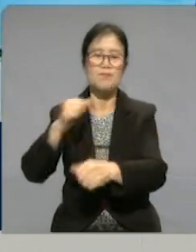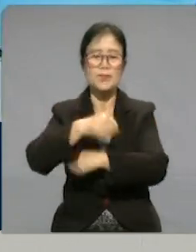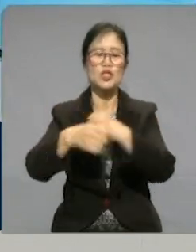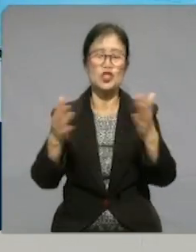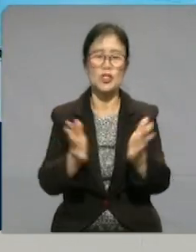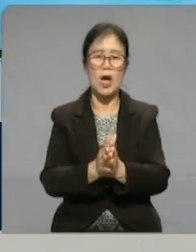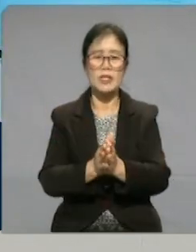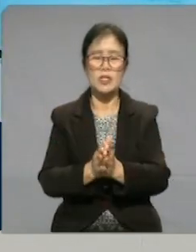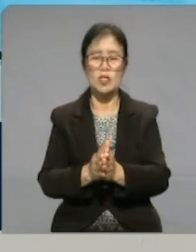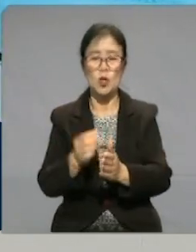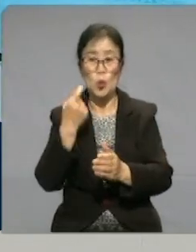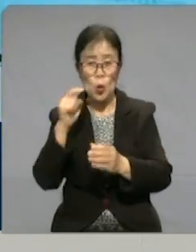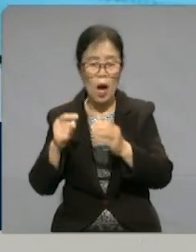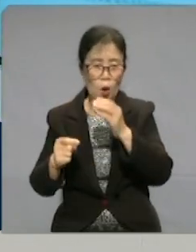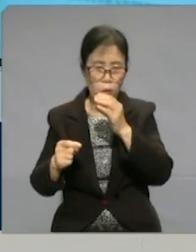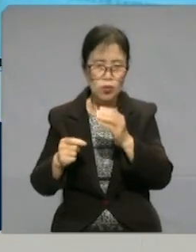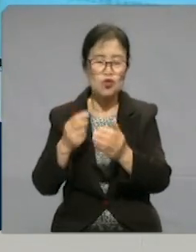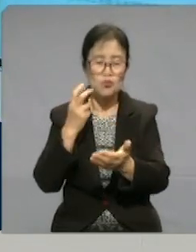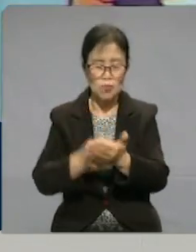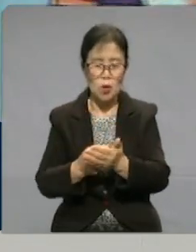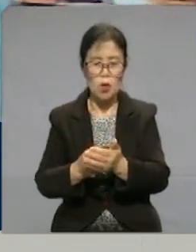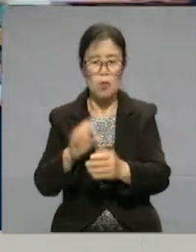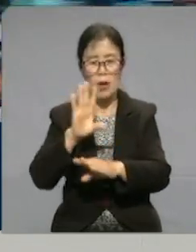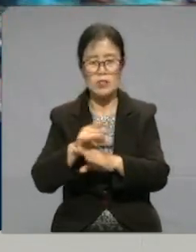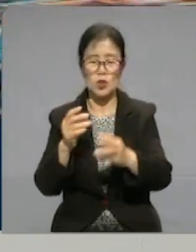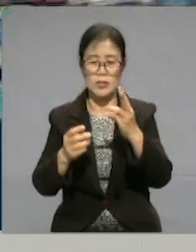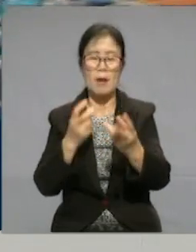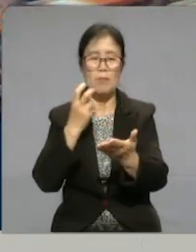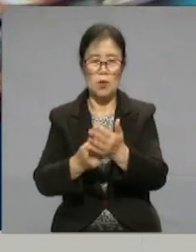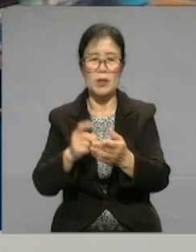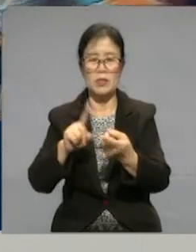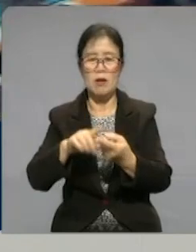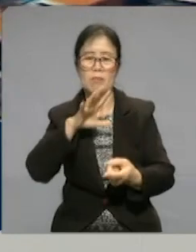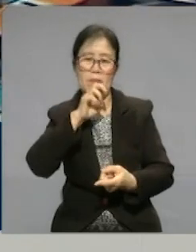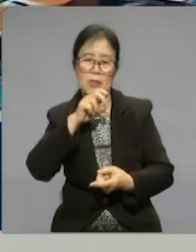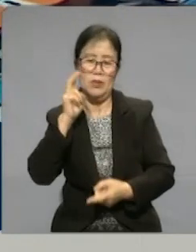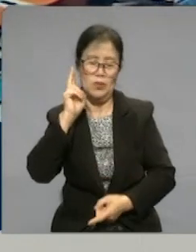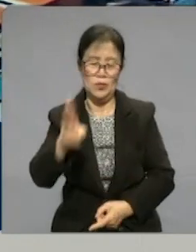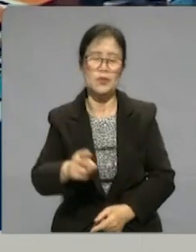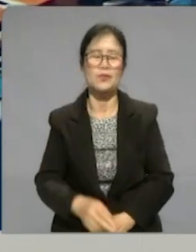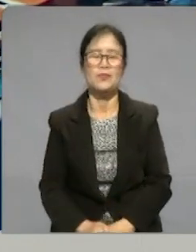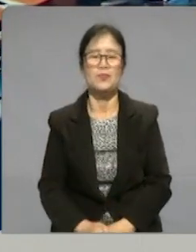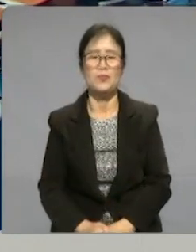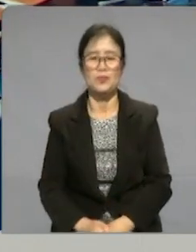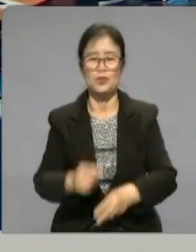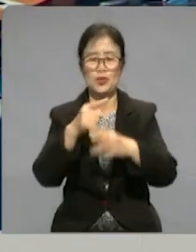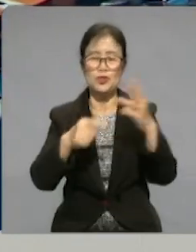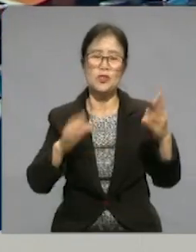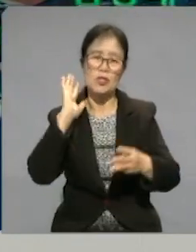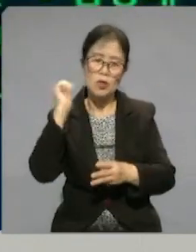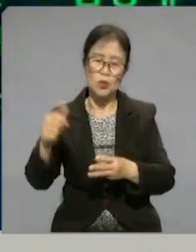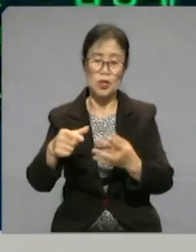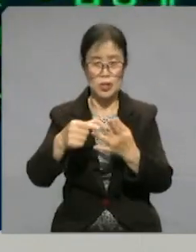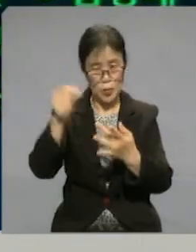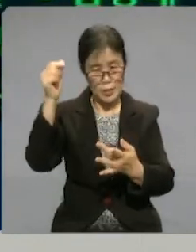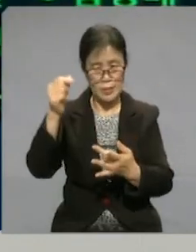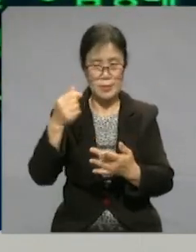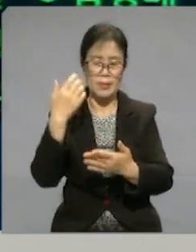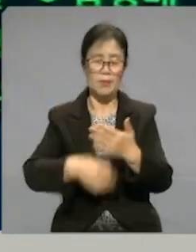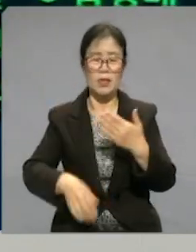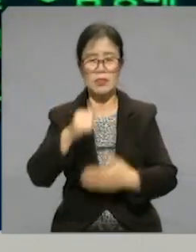더불어민주당이 강행 처리한 노란봉투법과 방송 3법에 대한 반발은 거세지고 있습니다. 윤석열 대통령의 선택만